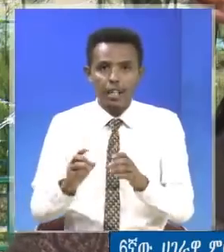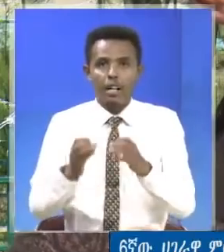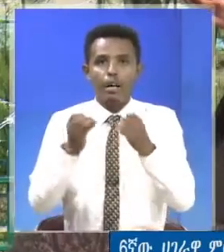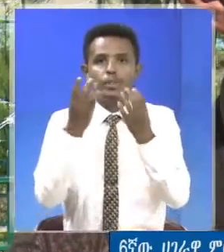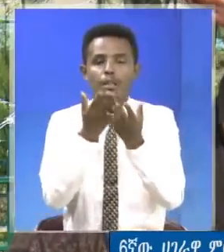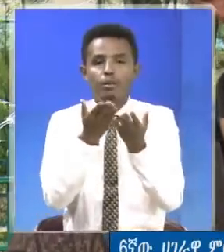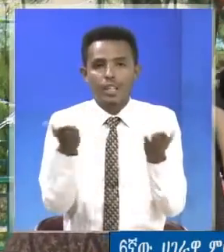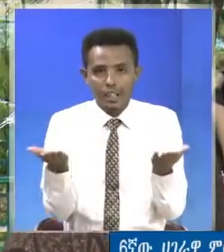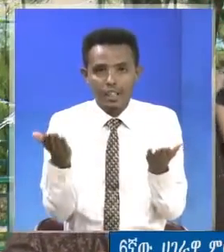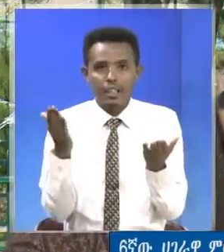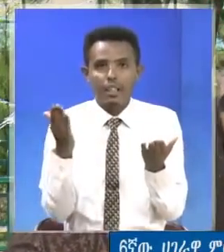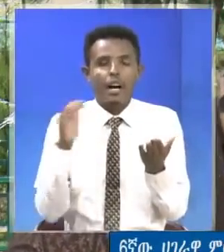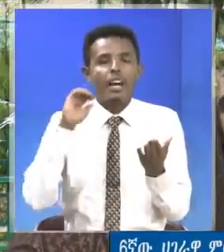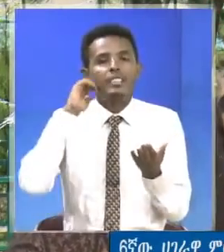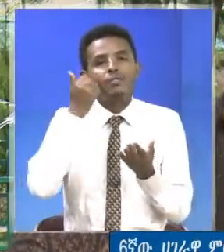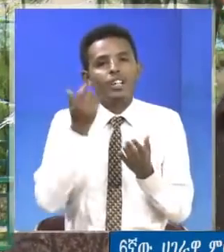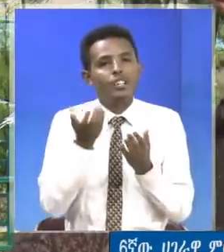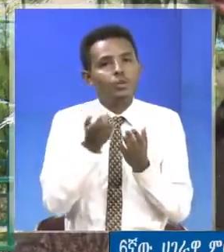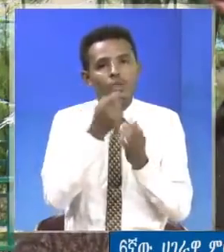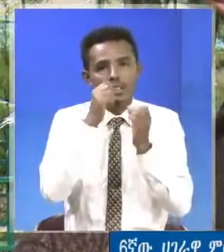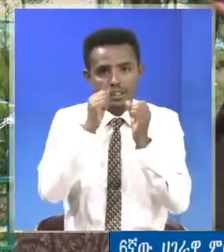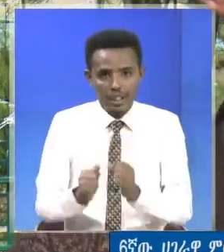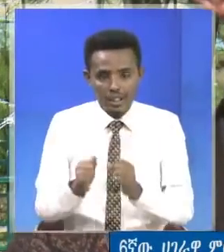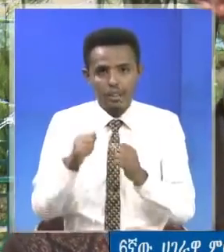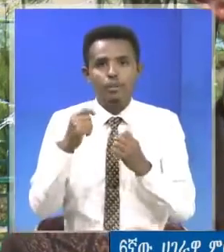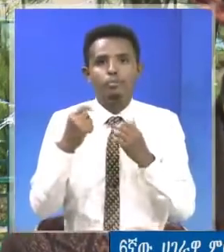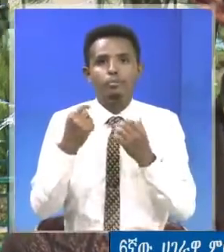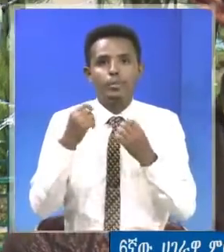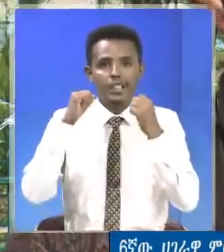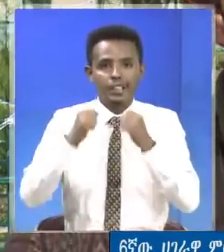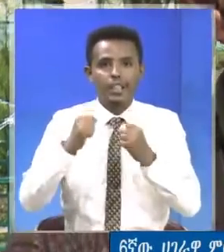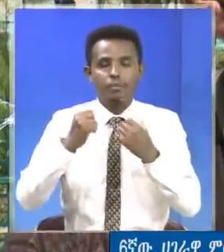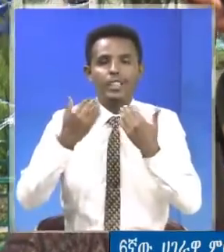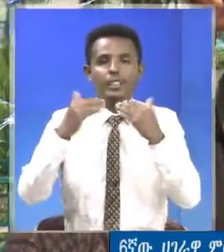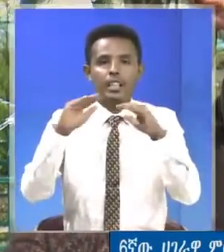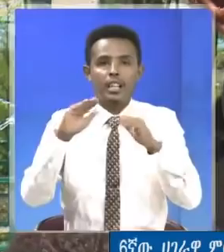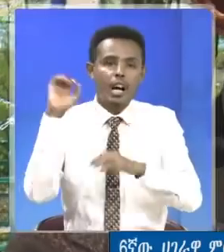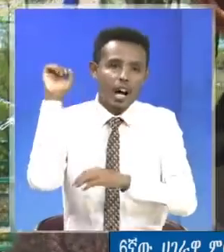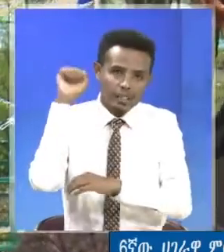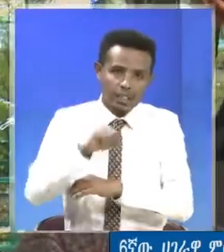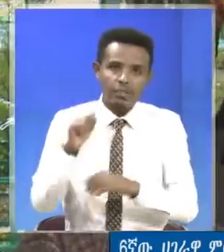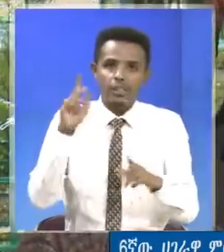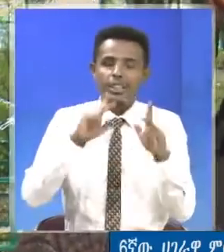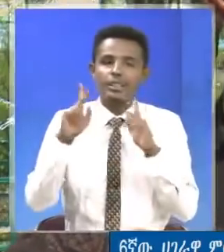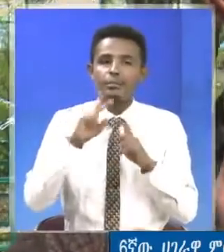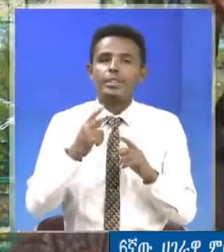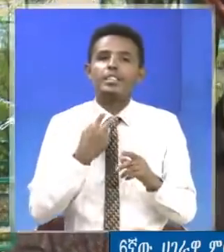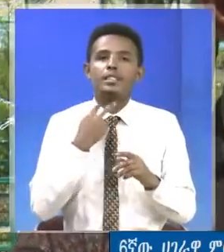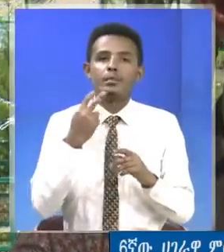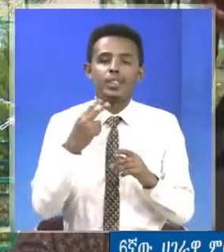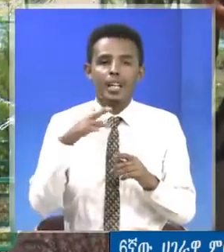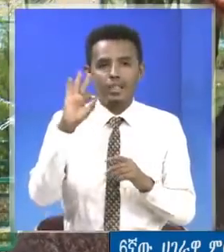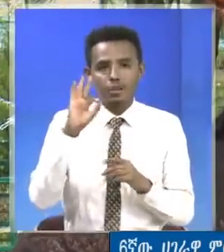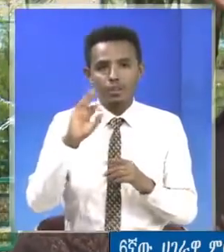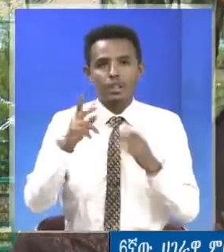ምናልባት አሳፋሪ ሊሆን ይችላል። አሁን በተቻለ መጠን አሸናፊው የህዝብ ድምፅ ያገኘውን የፖለቲካ